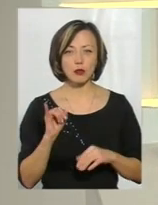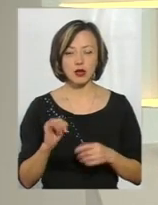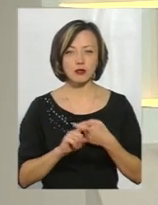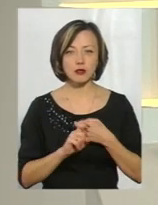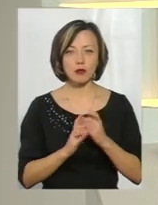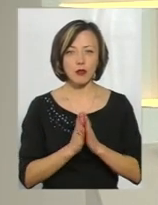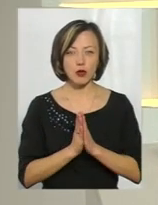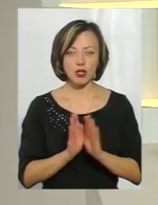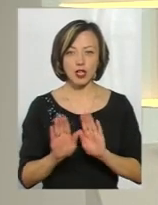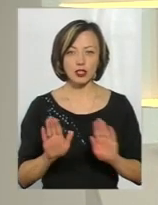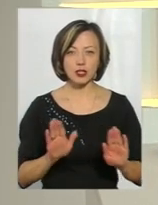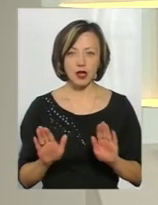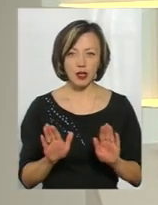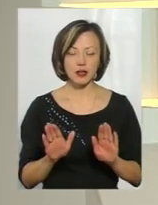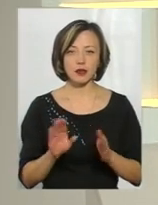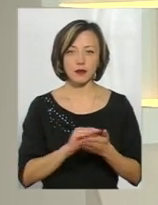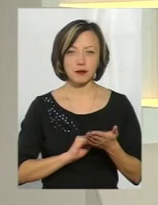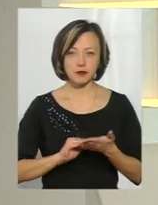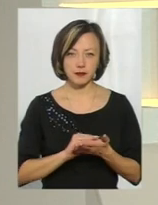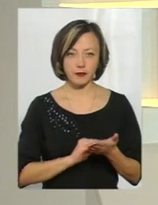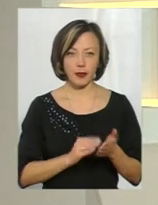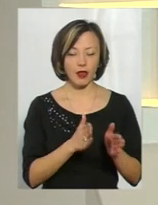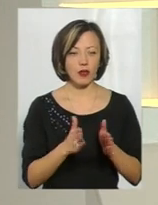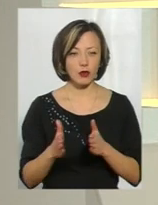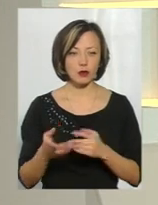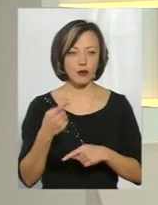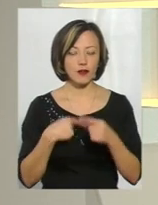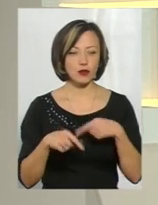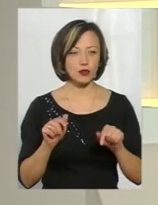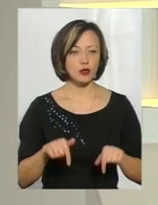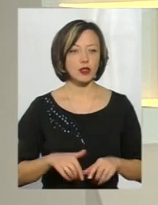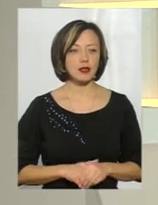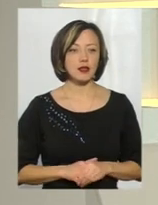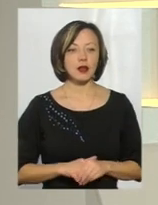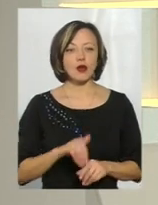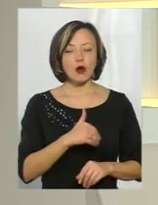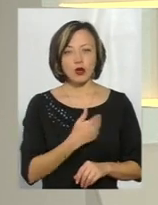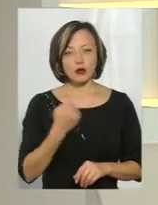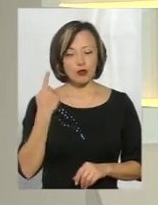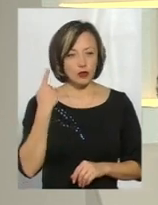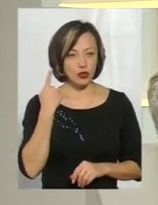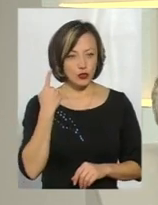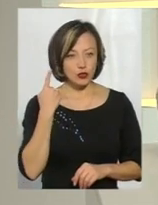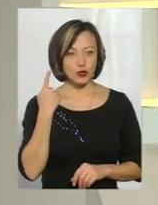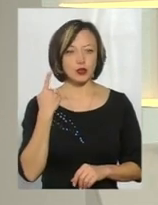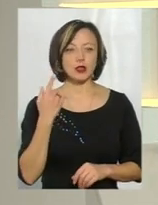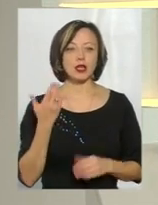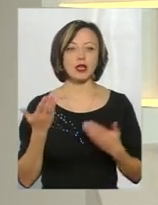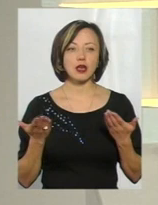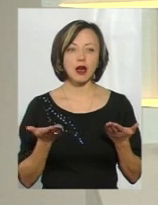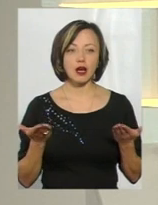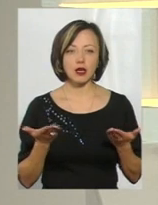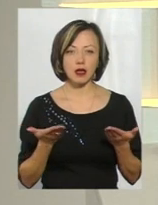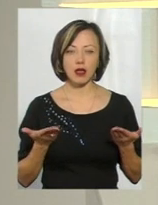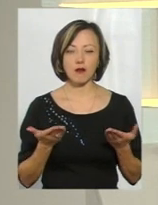Дуже поганий зв'язок. Попросимо режисерів, як налагодиться, все-таки повернутися, і хочемо почути, які